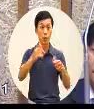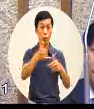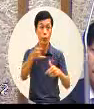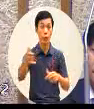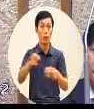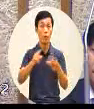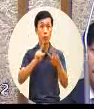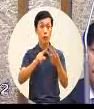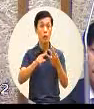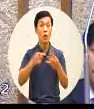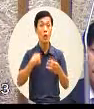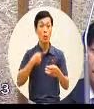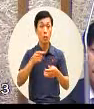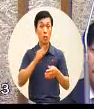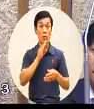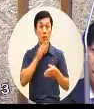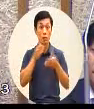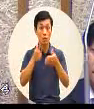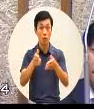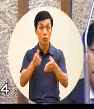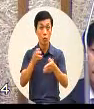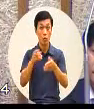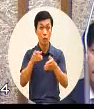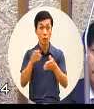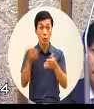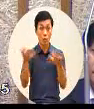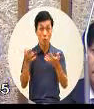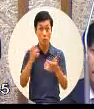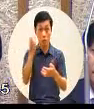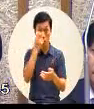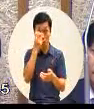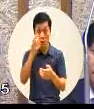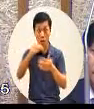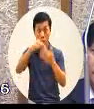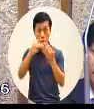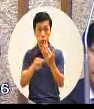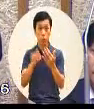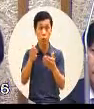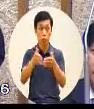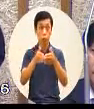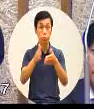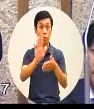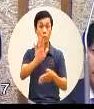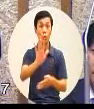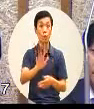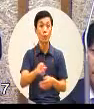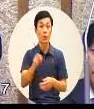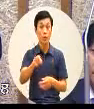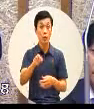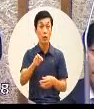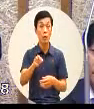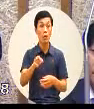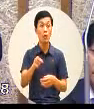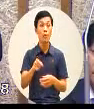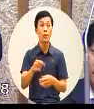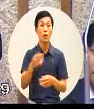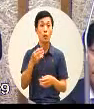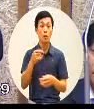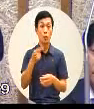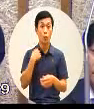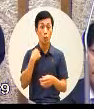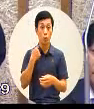说，我们是有一个查核的要点。所以查核这个要点就是讲，咱一区，咱